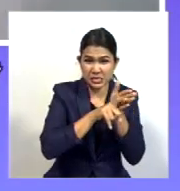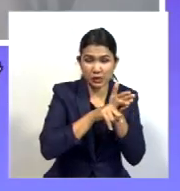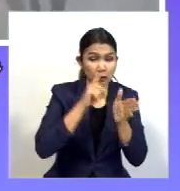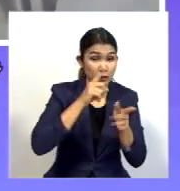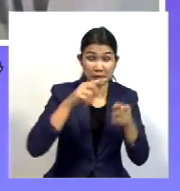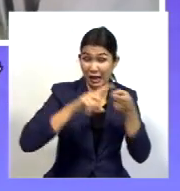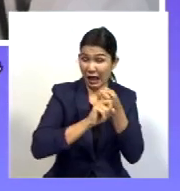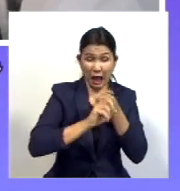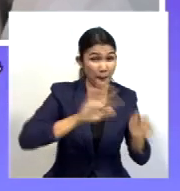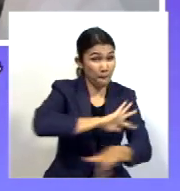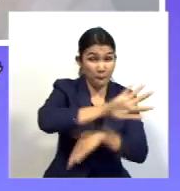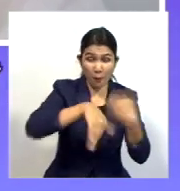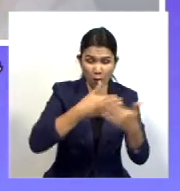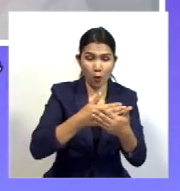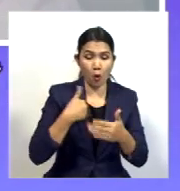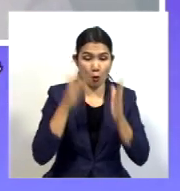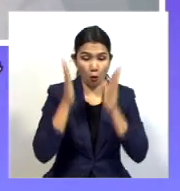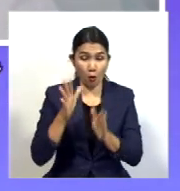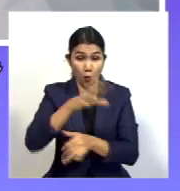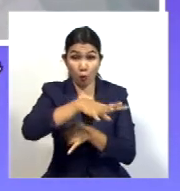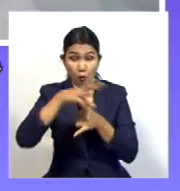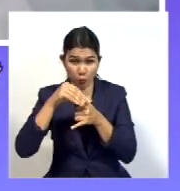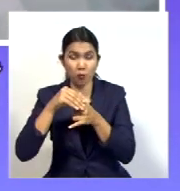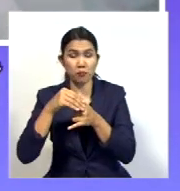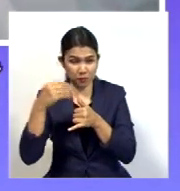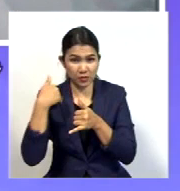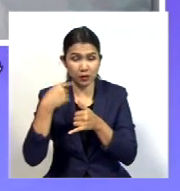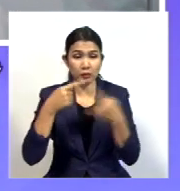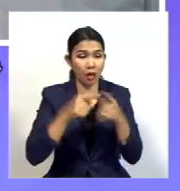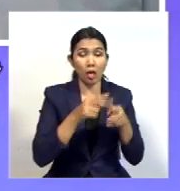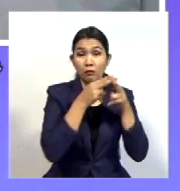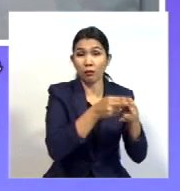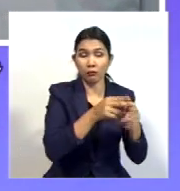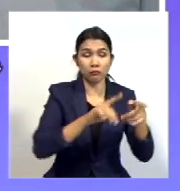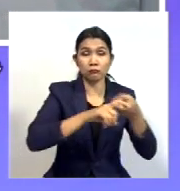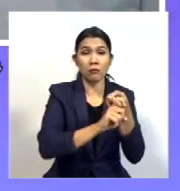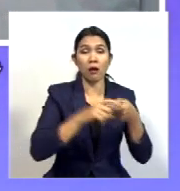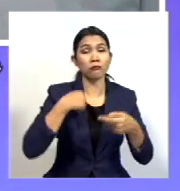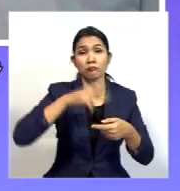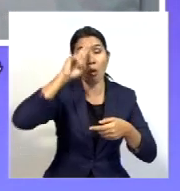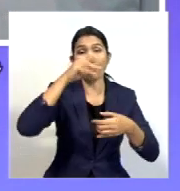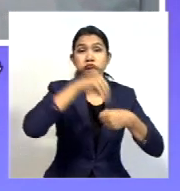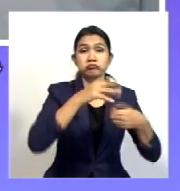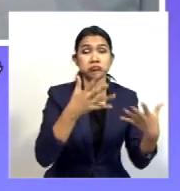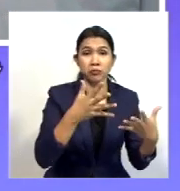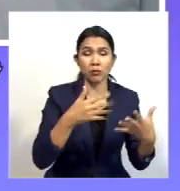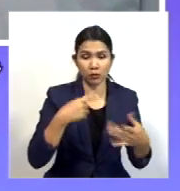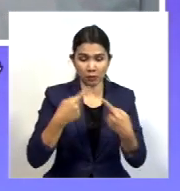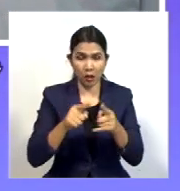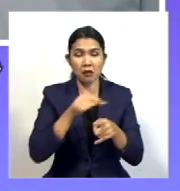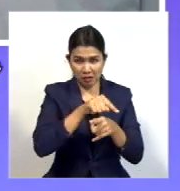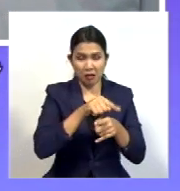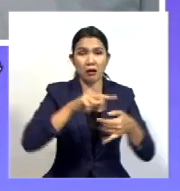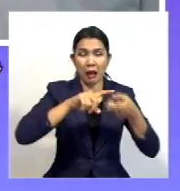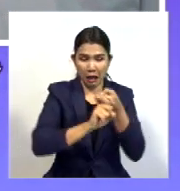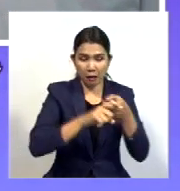ชนิดเลยที่มนุษย์เป็นนะครับแต่ว่าตัวเขาเองเนี่ยไม่ได้มีอาการใดๆทั้งสิ้นแต่ว่าสามารถที่จะปล่อยเชื้อ